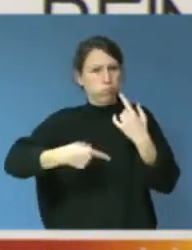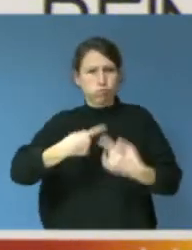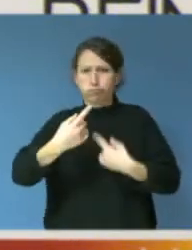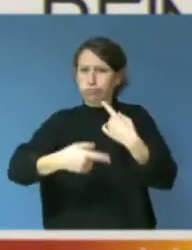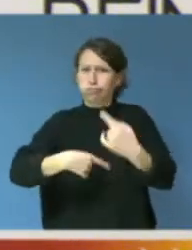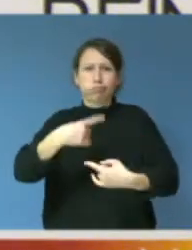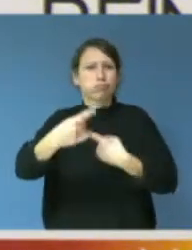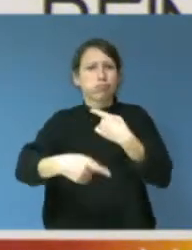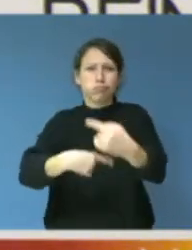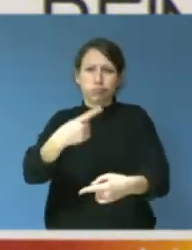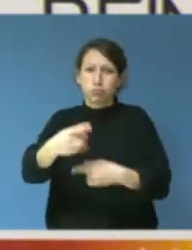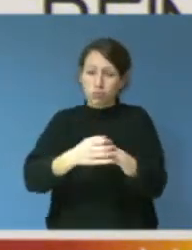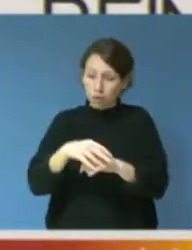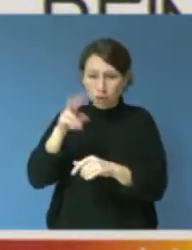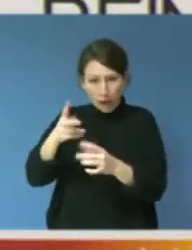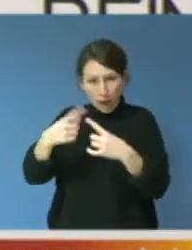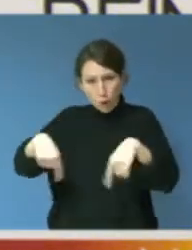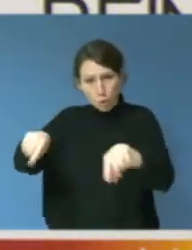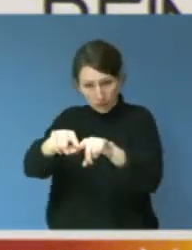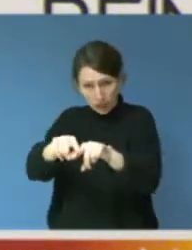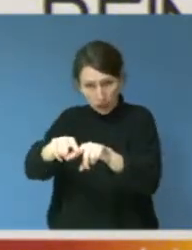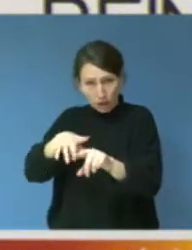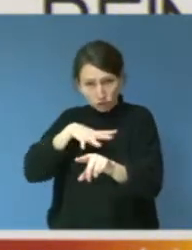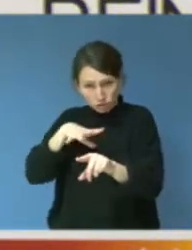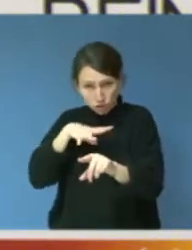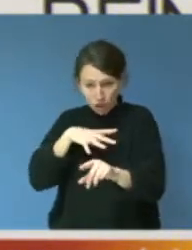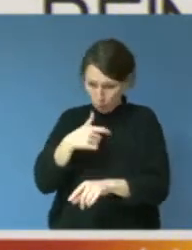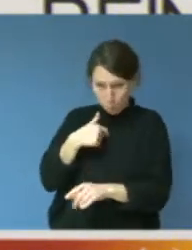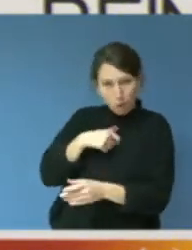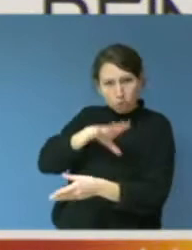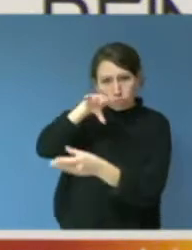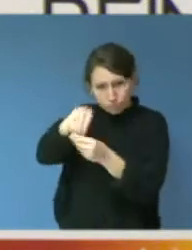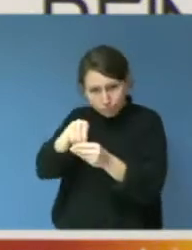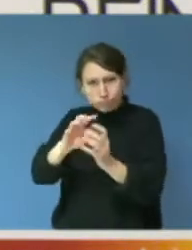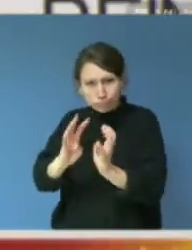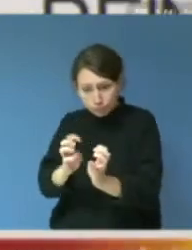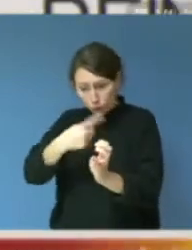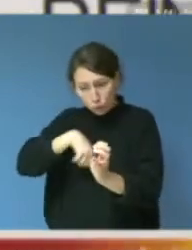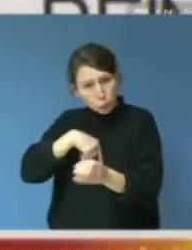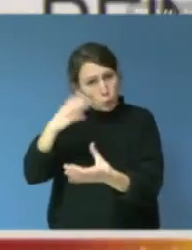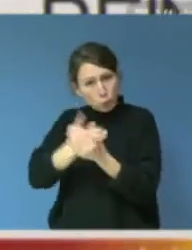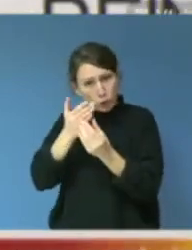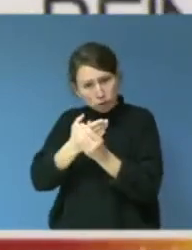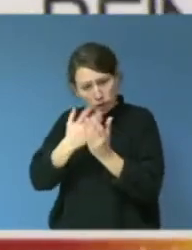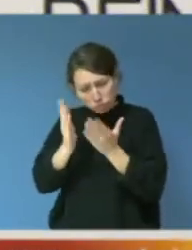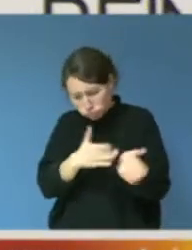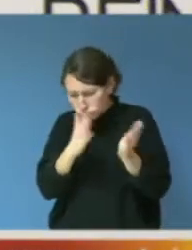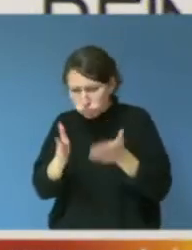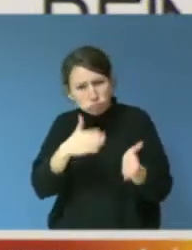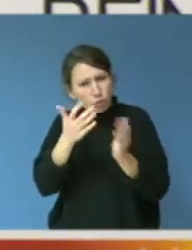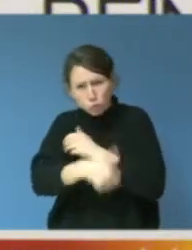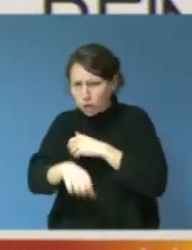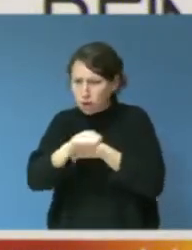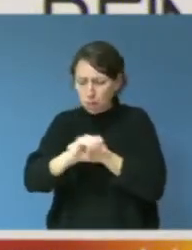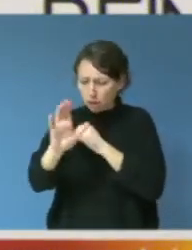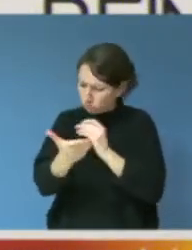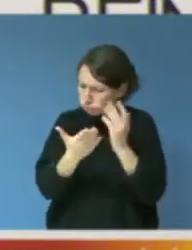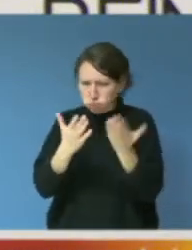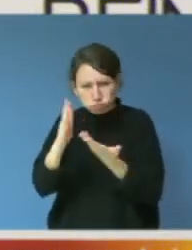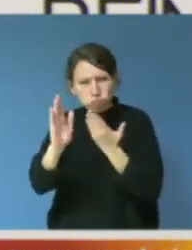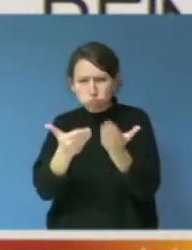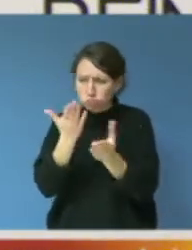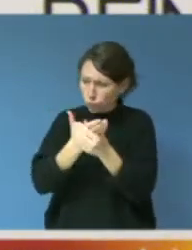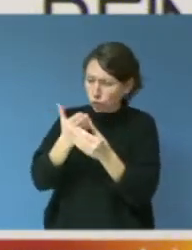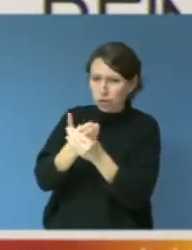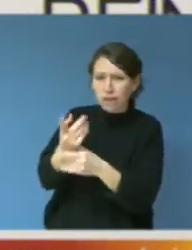dans ce fonds et nous examinons les dossiers régulièrement, toutes les semaines, les dossiers présentés par les entreprises. Et